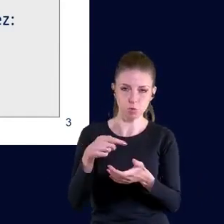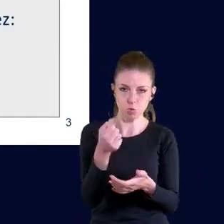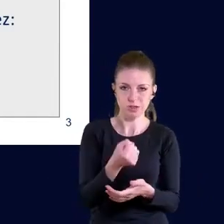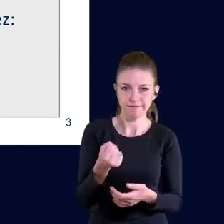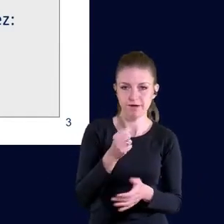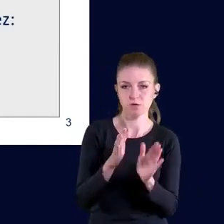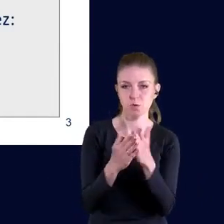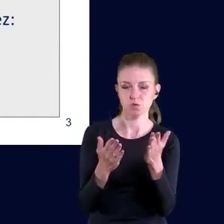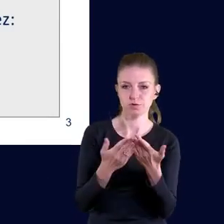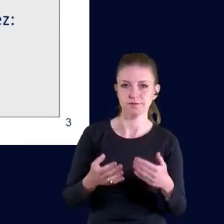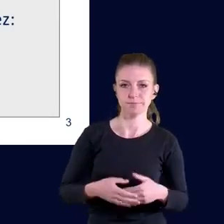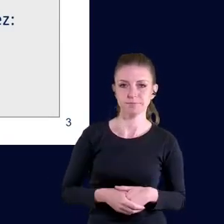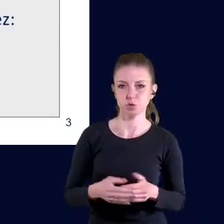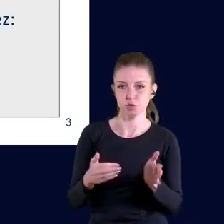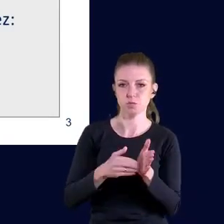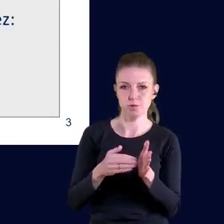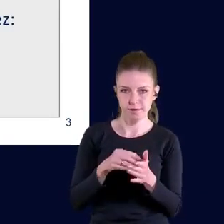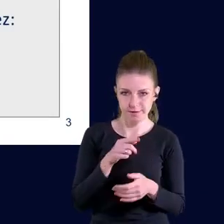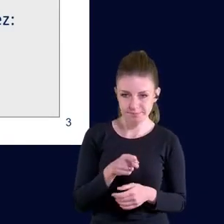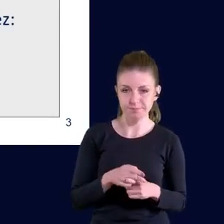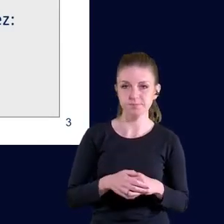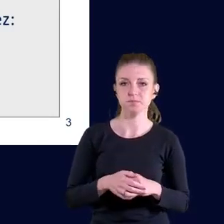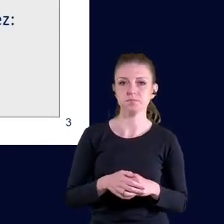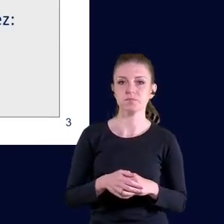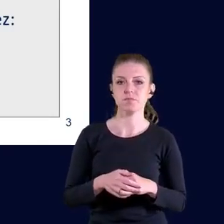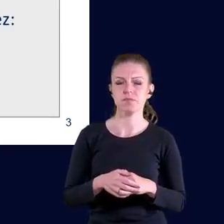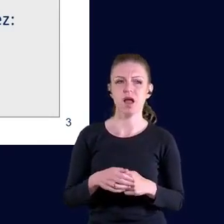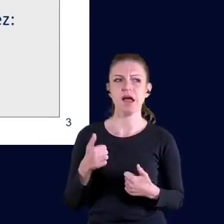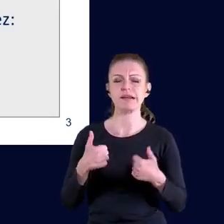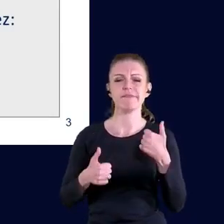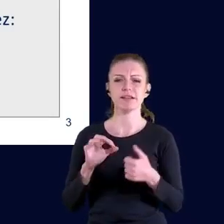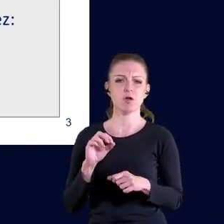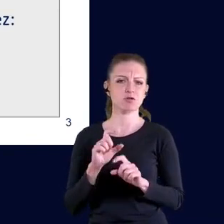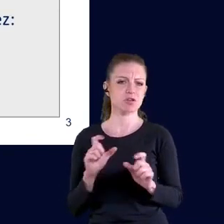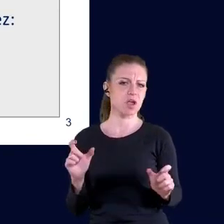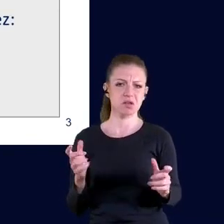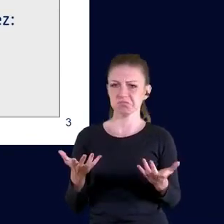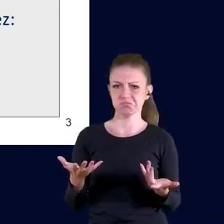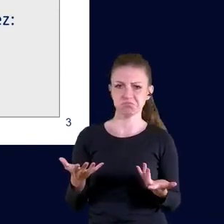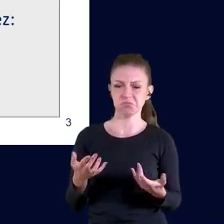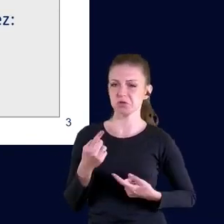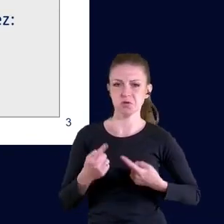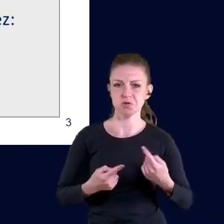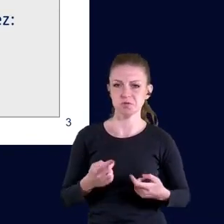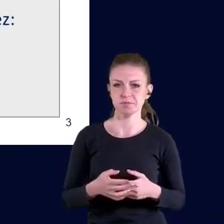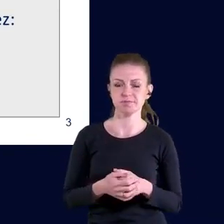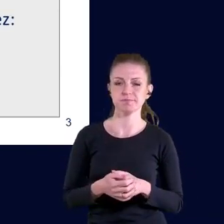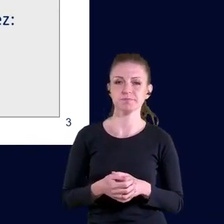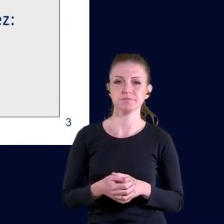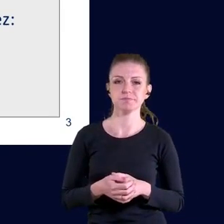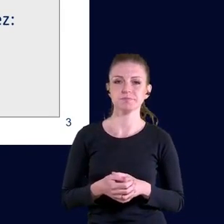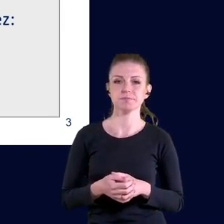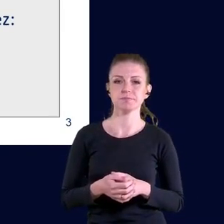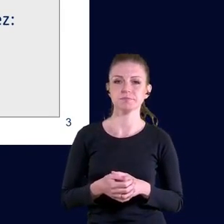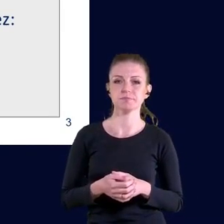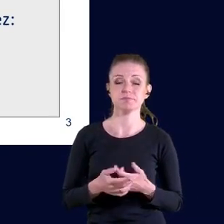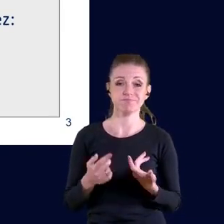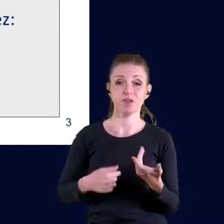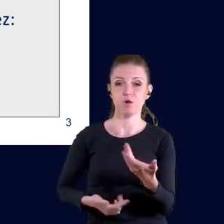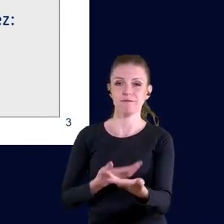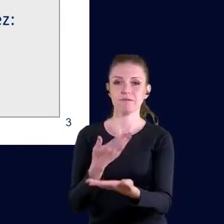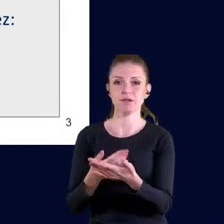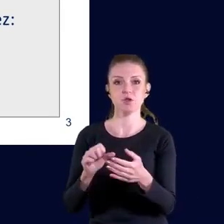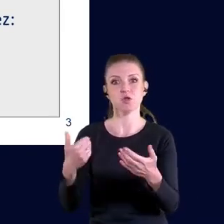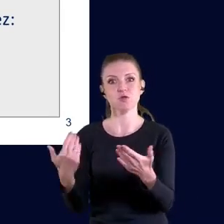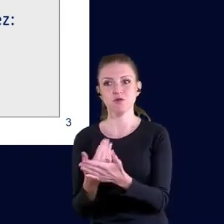nietypowe spostrzeżenie ale zwykle rywalizację o czas uwagę konsumentów dotyczy oferty nosowej i